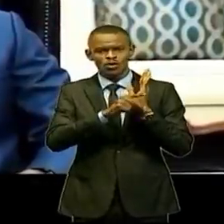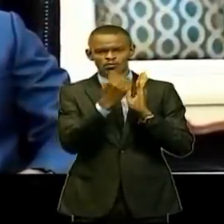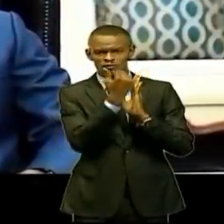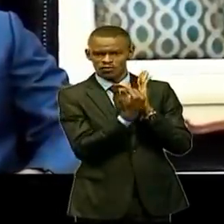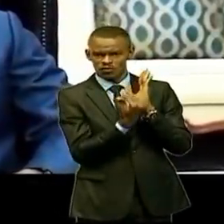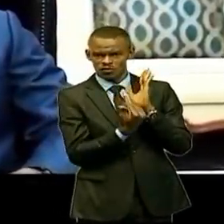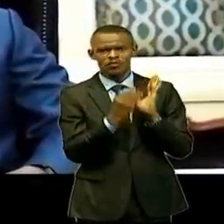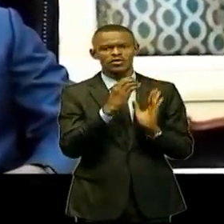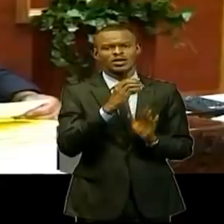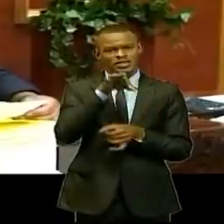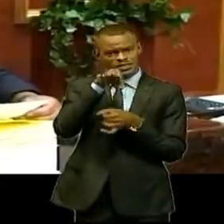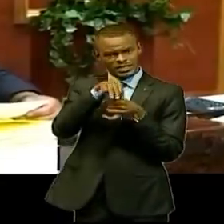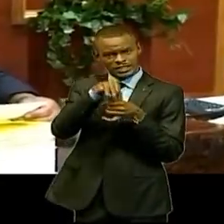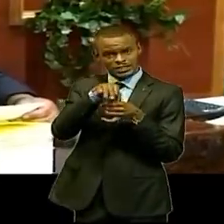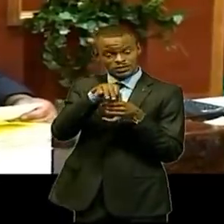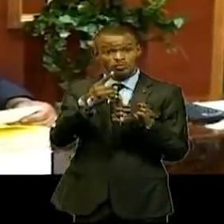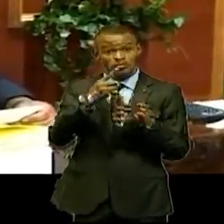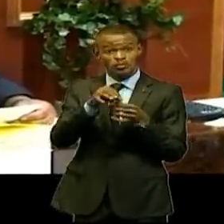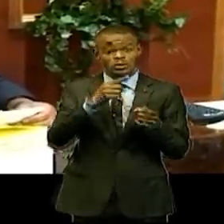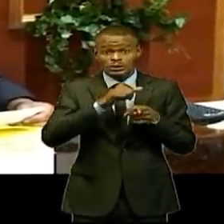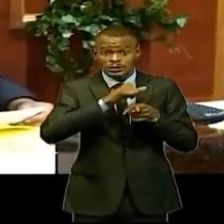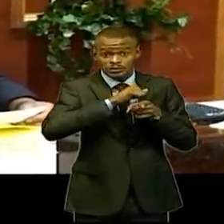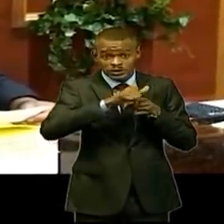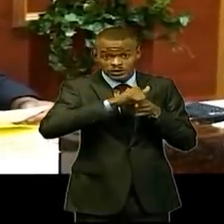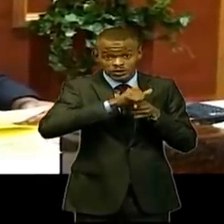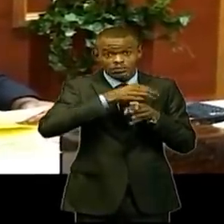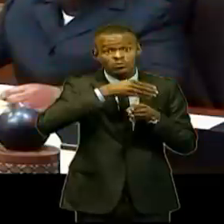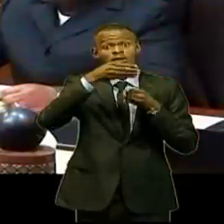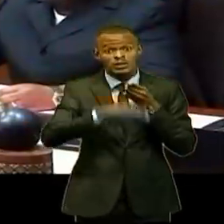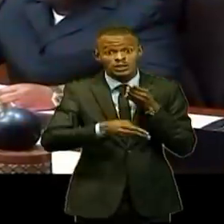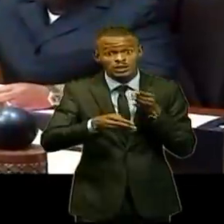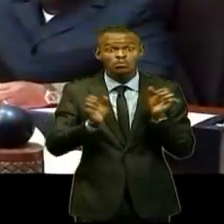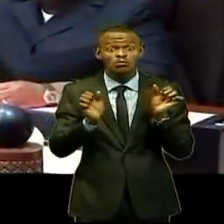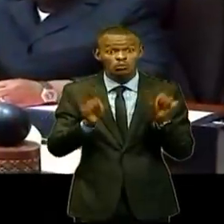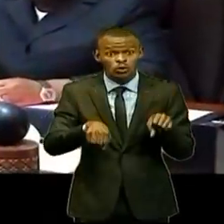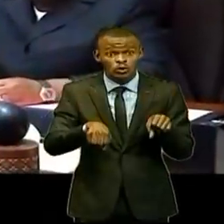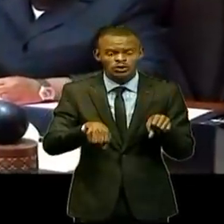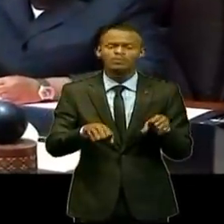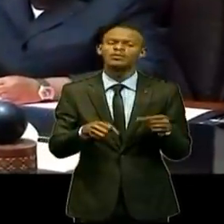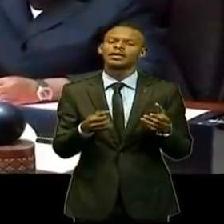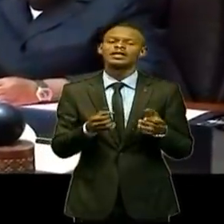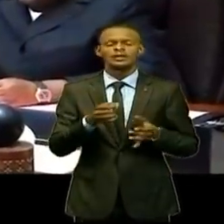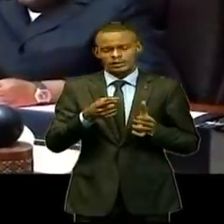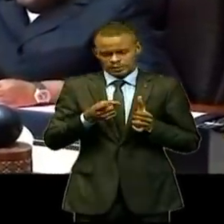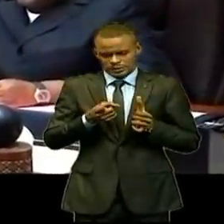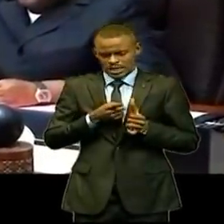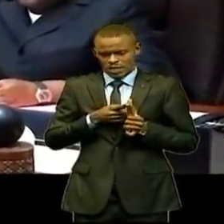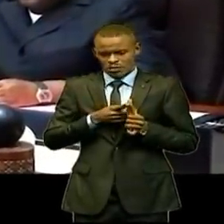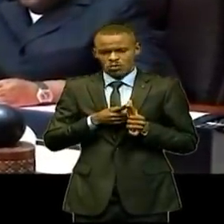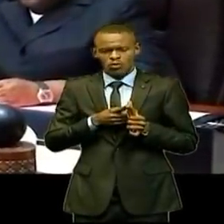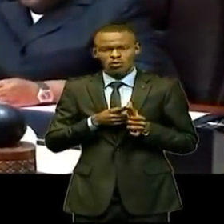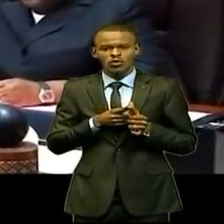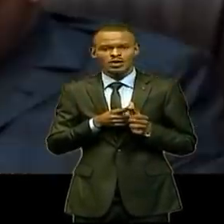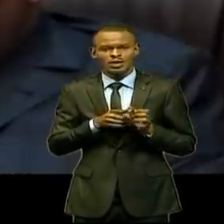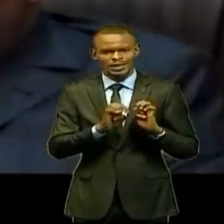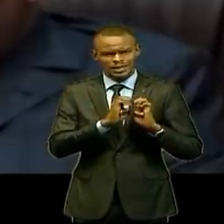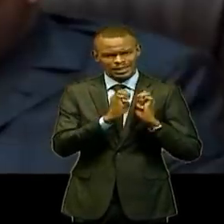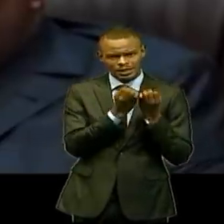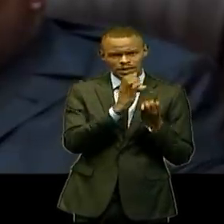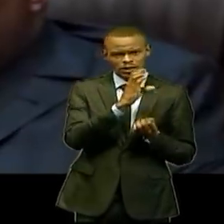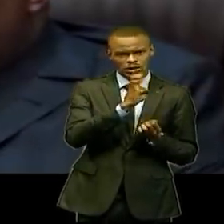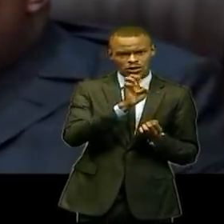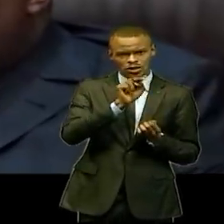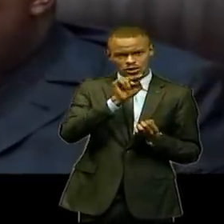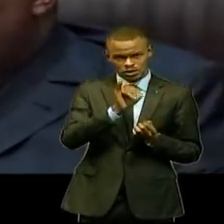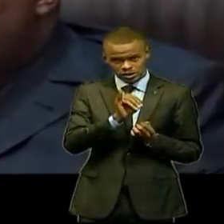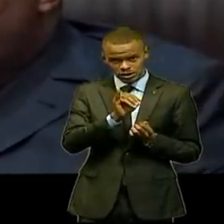ne sera possible que si les parties prenantes sont à la hauteur des contraintes ou des défis,